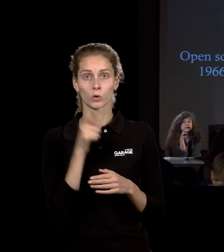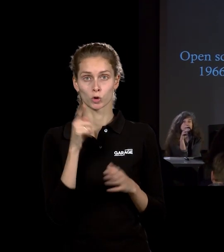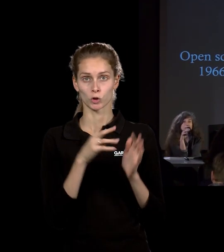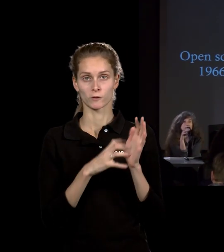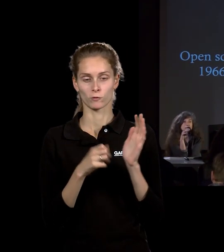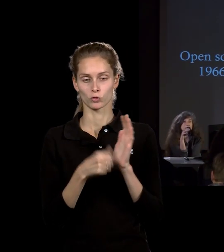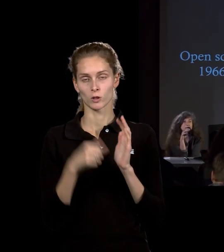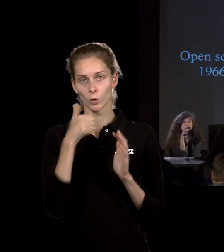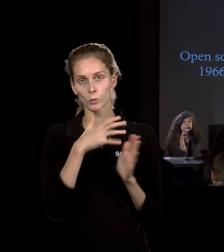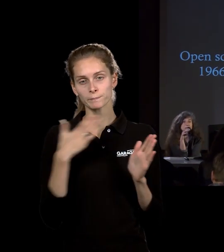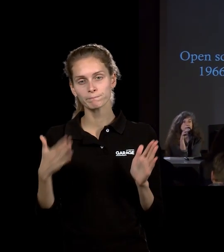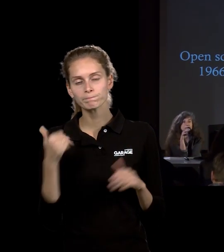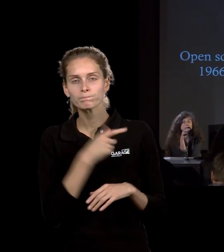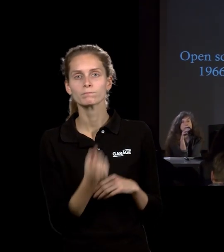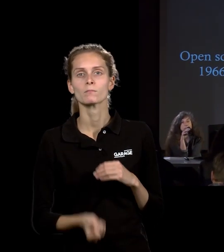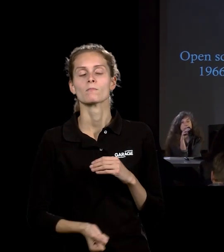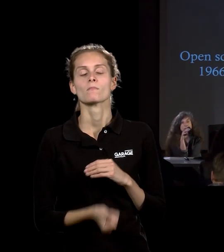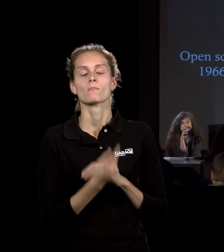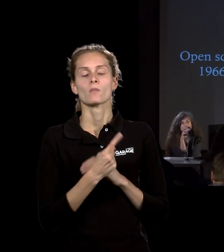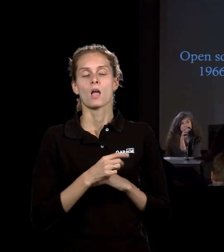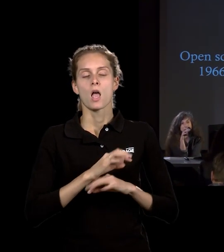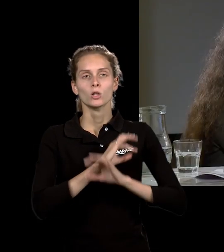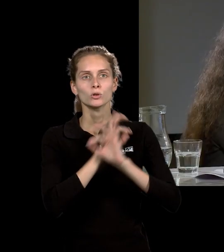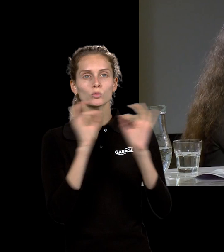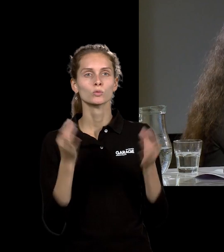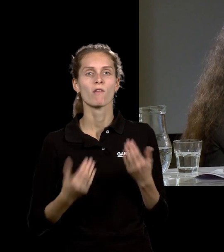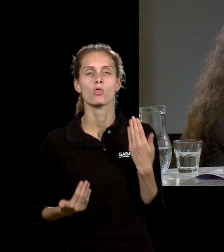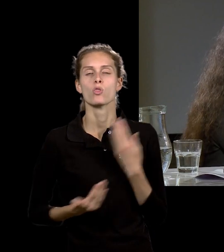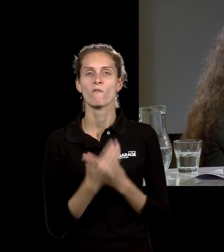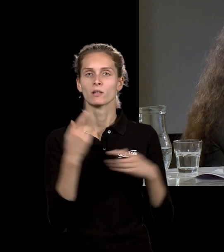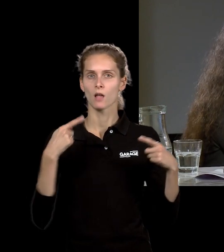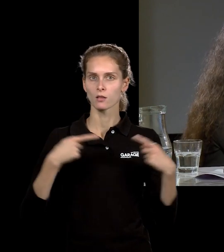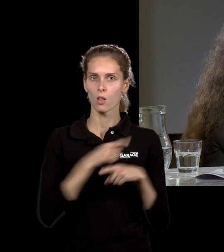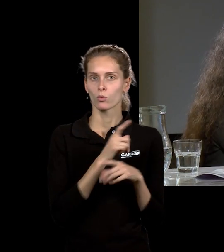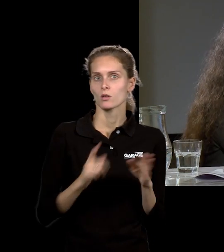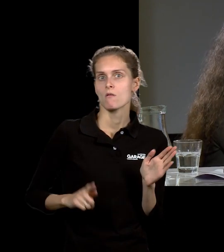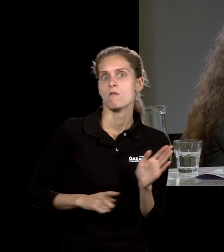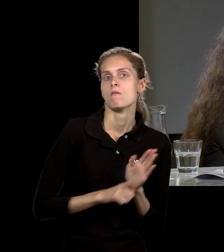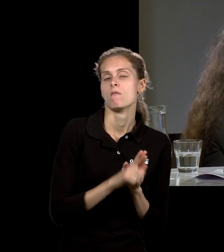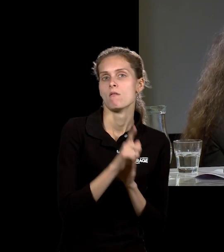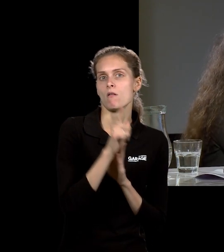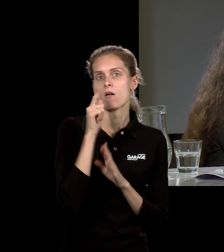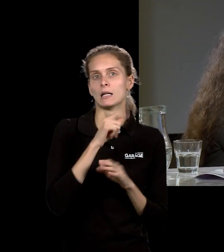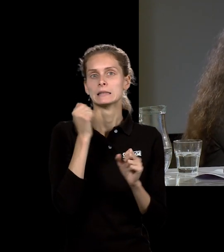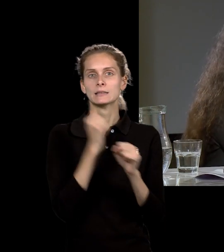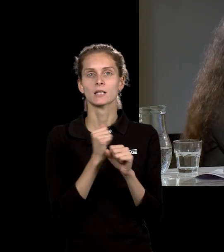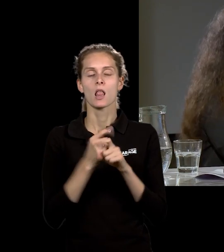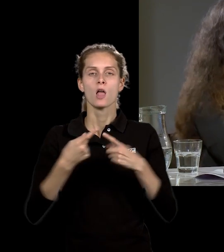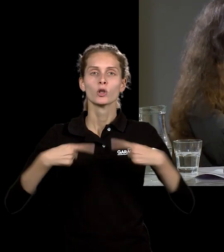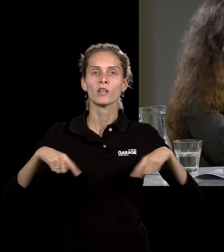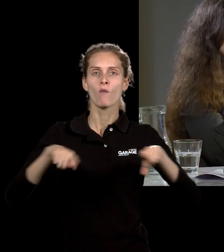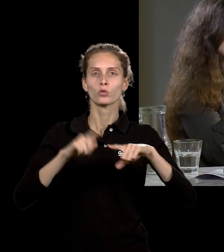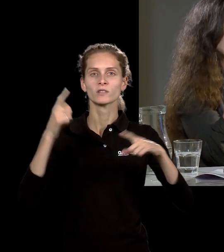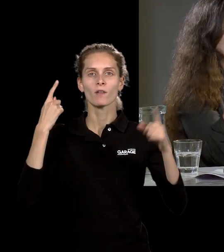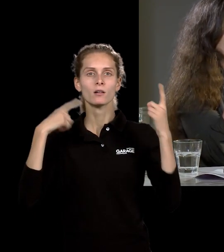годы он оказывается одним из пионеров искусства новых технологий. И даже учреждает общество сотрудничества